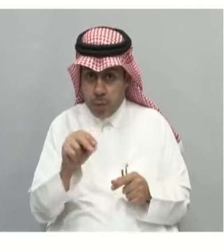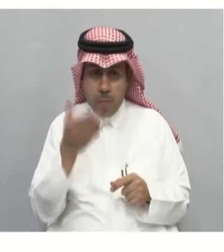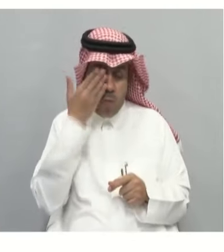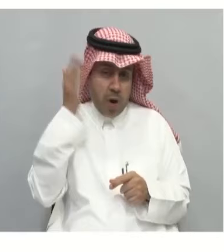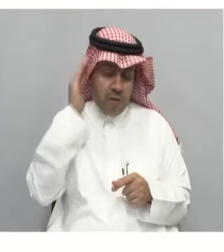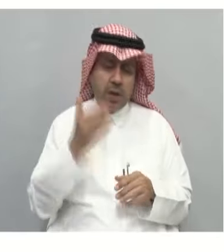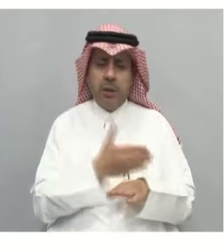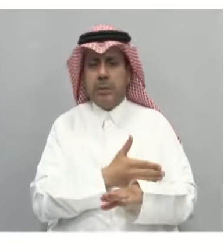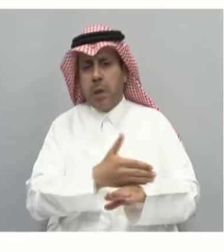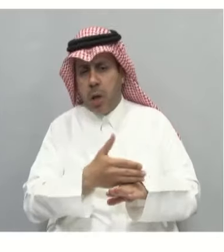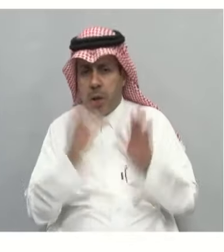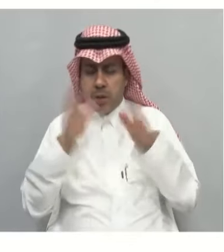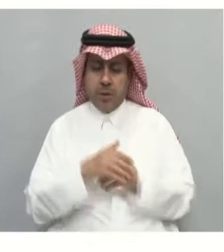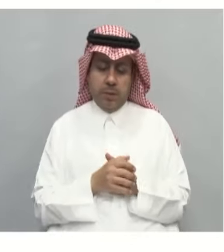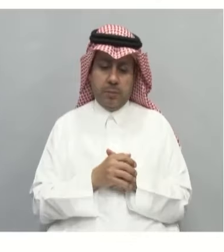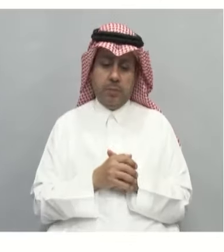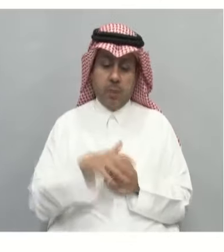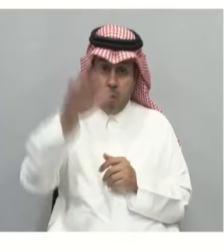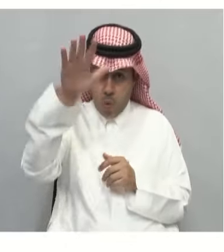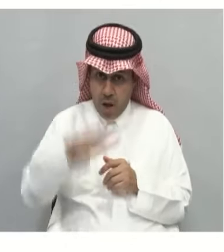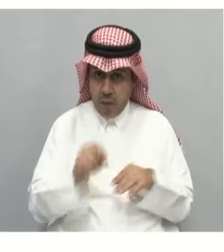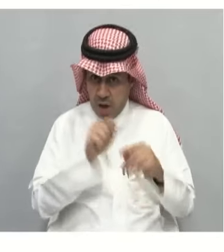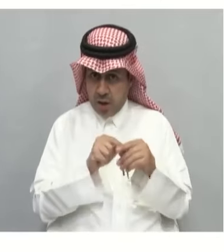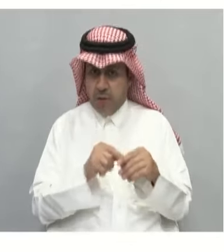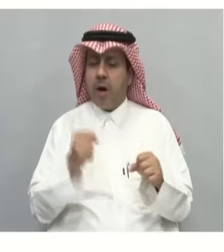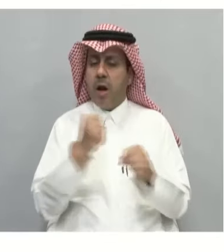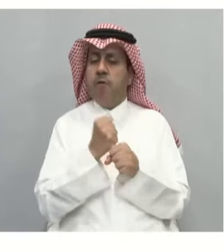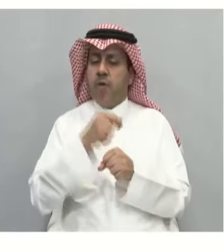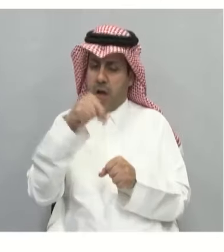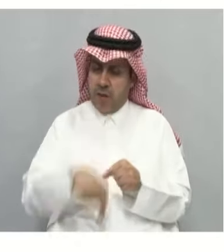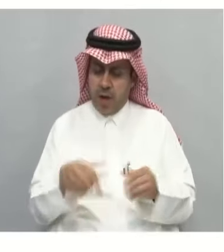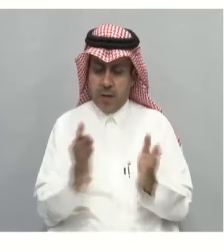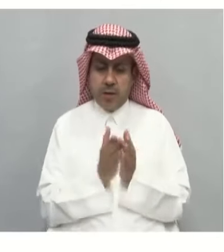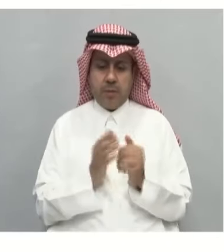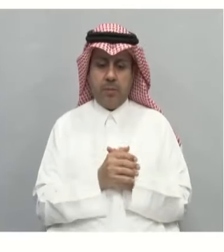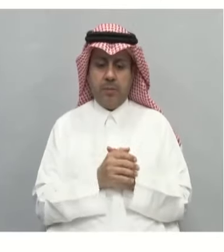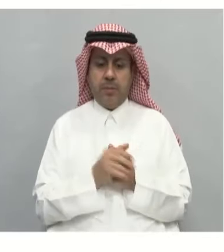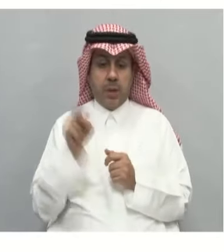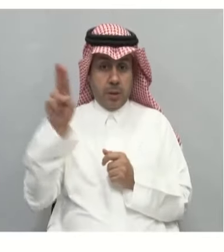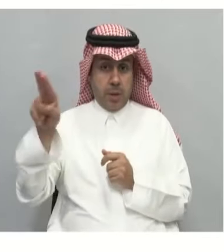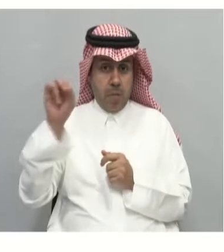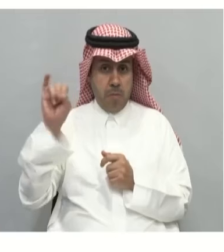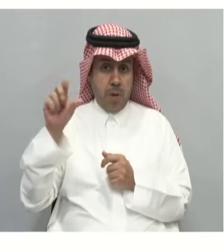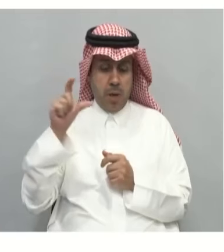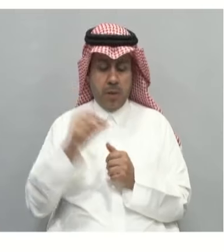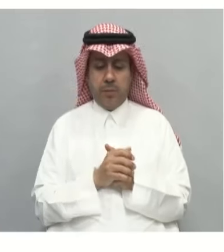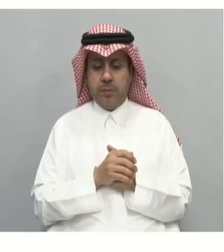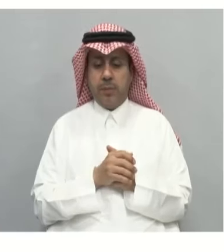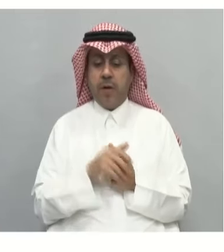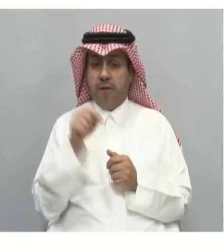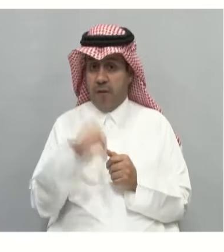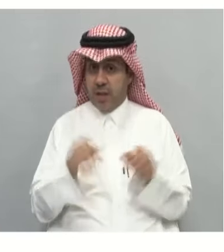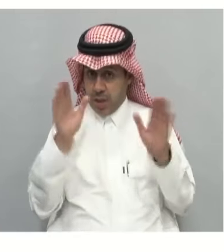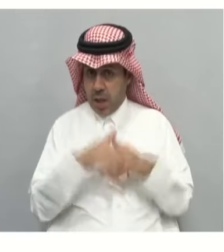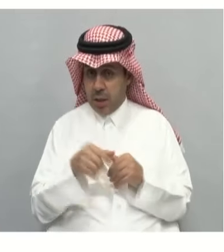باذن الله تعالى ناتي على تلكم الاهداف تباعا في درس اليوم تمهيد للصلاه